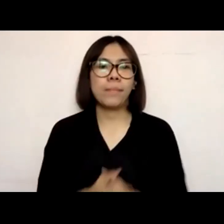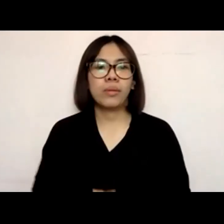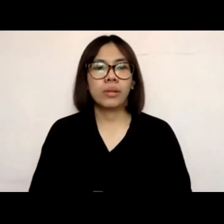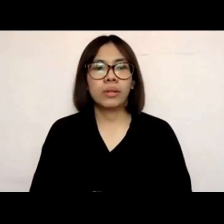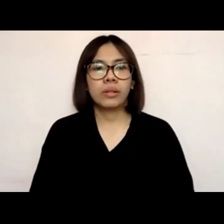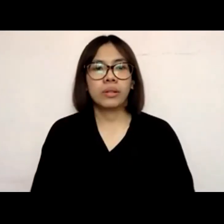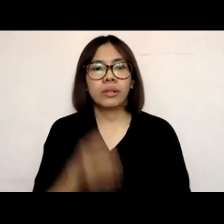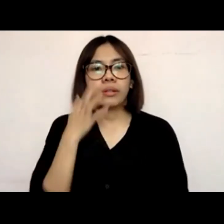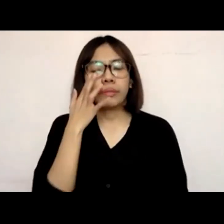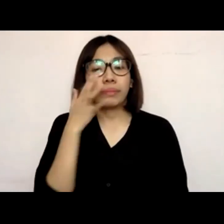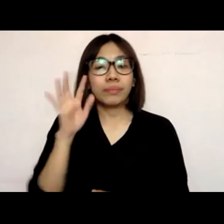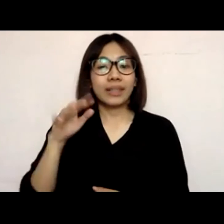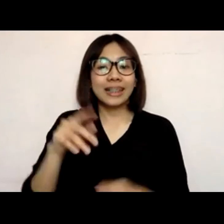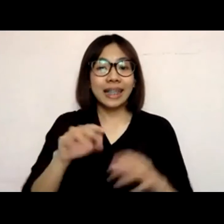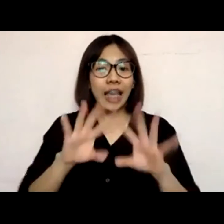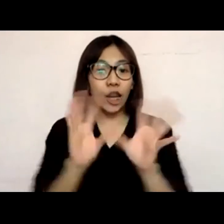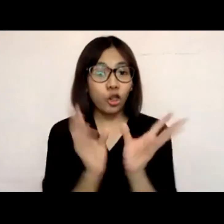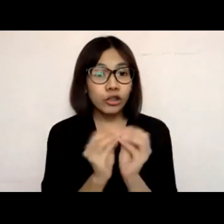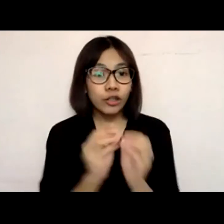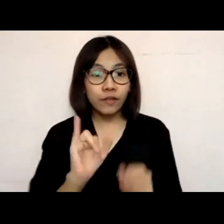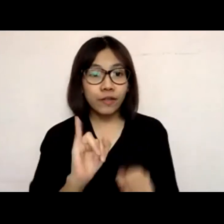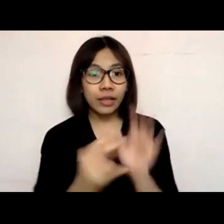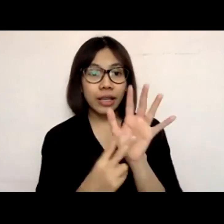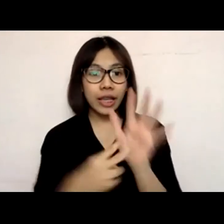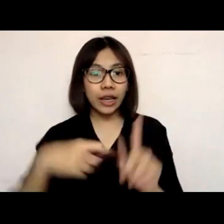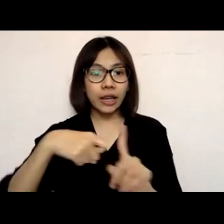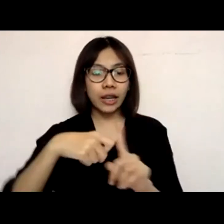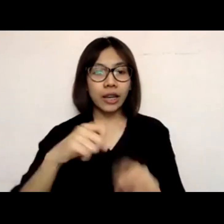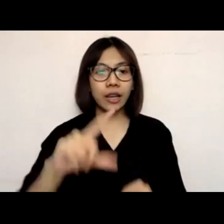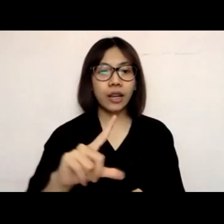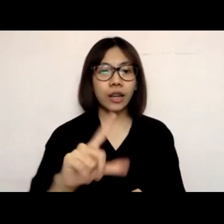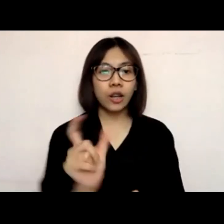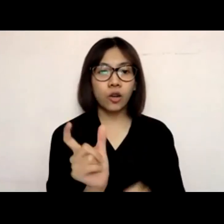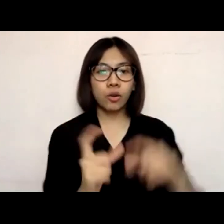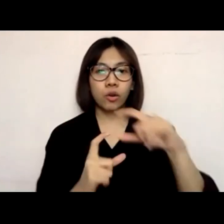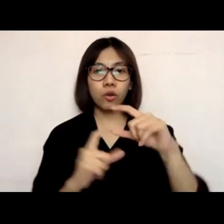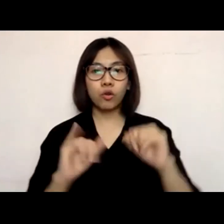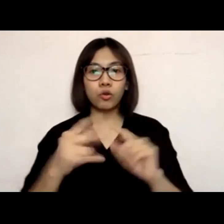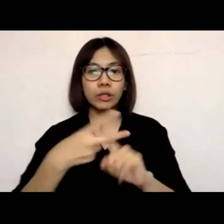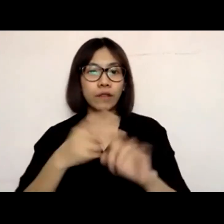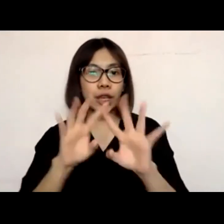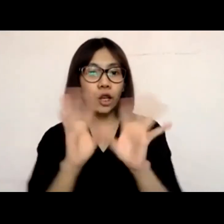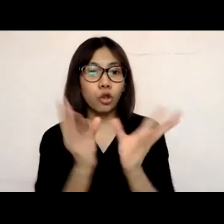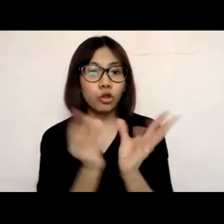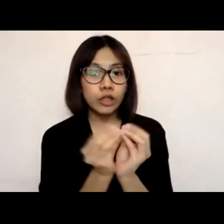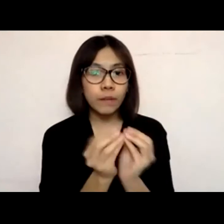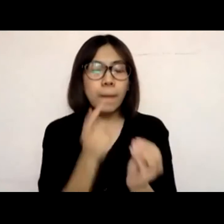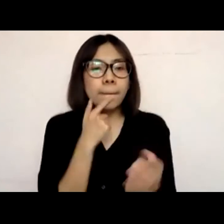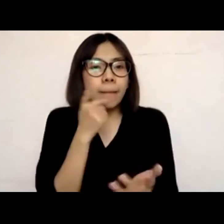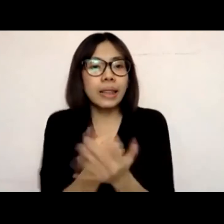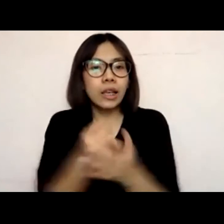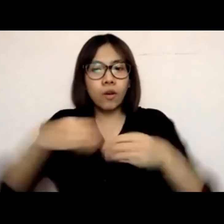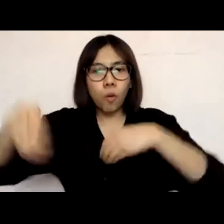karena inklusif, karena kami pokoknya siapa saja punya kesempatan yang sama asal kualitasnya bagus, pada akhirnya